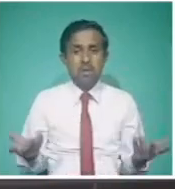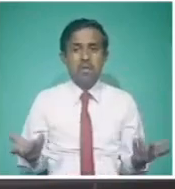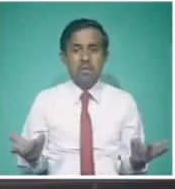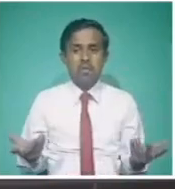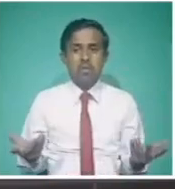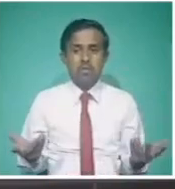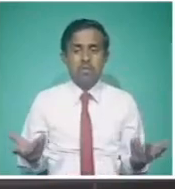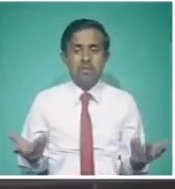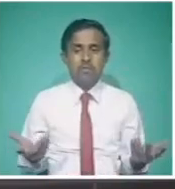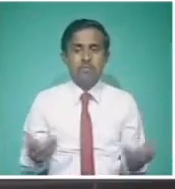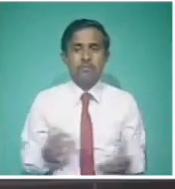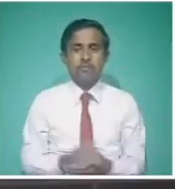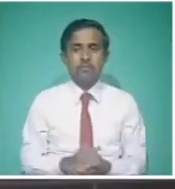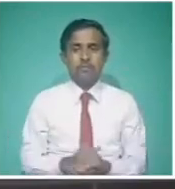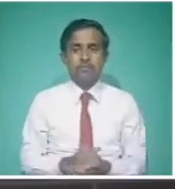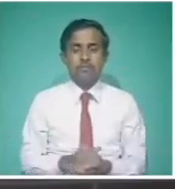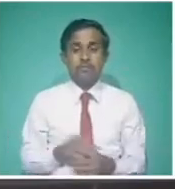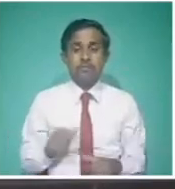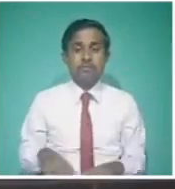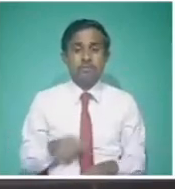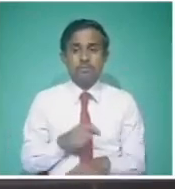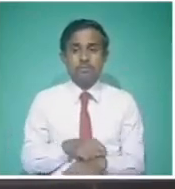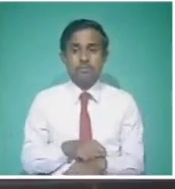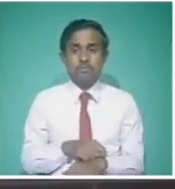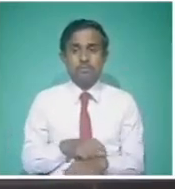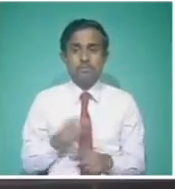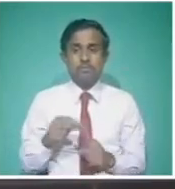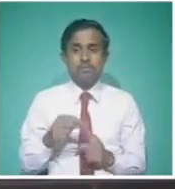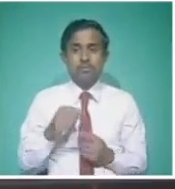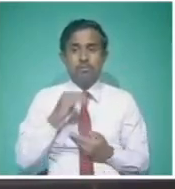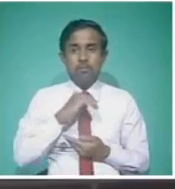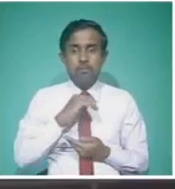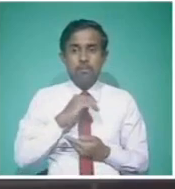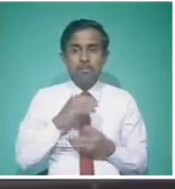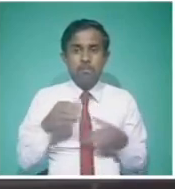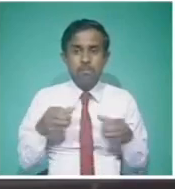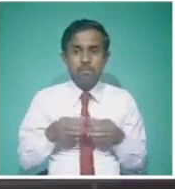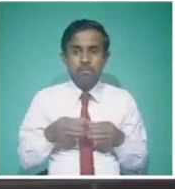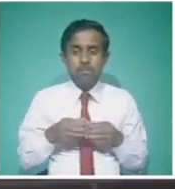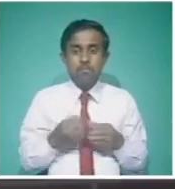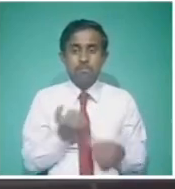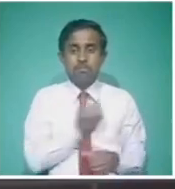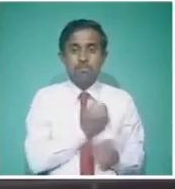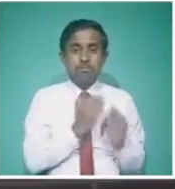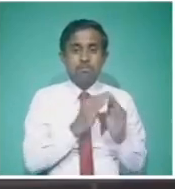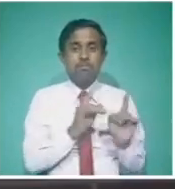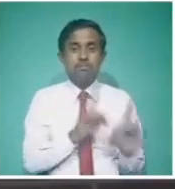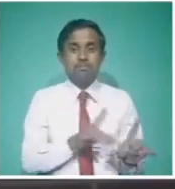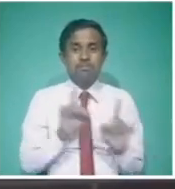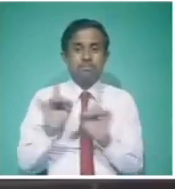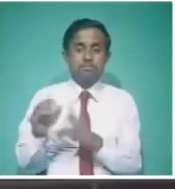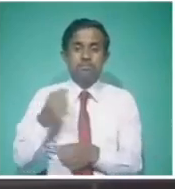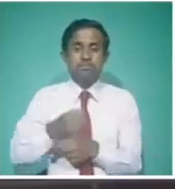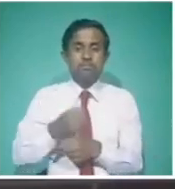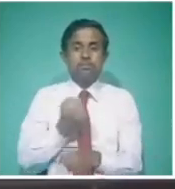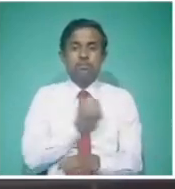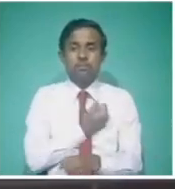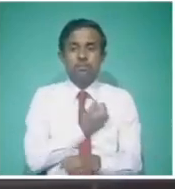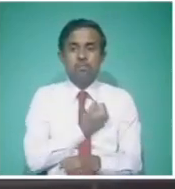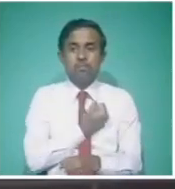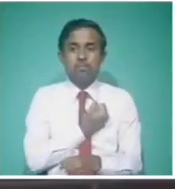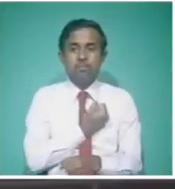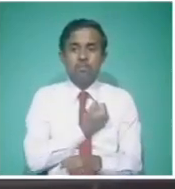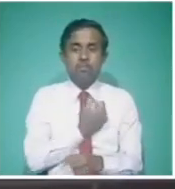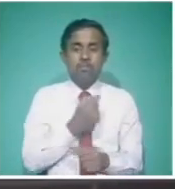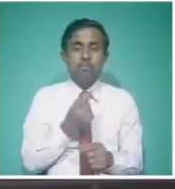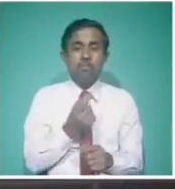මේ රජයට. මේ වෙනකොට පෞද්ගලික අංශයේ රෝහලක්කා සමානයි රජයේ රෝහලක්.